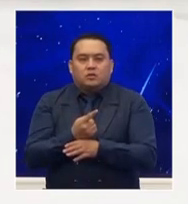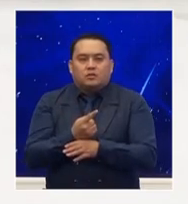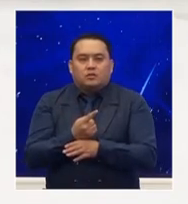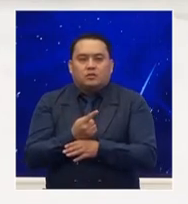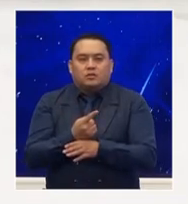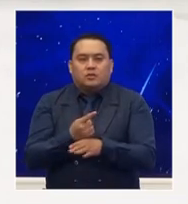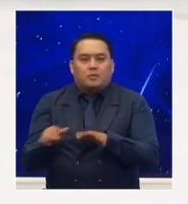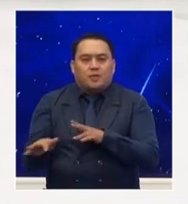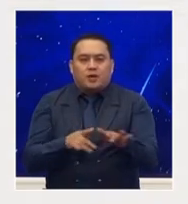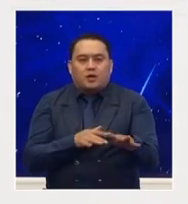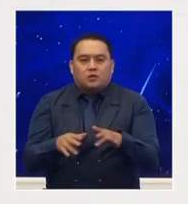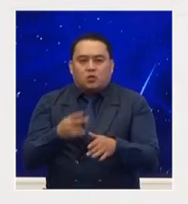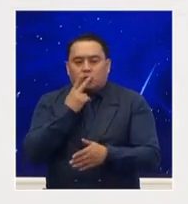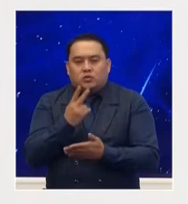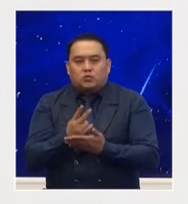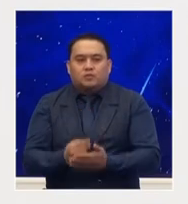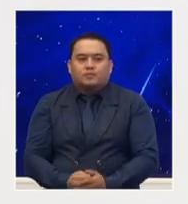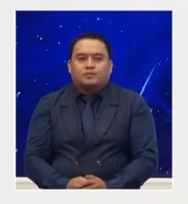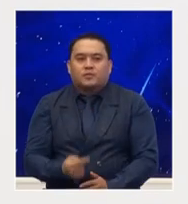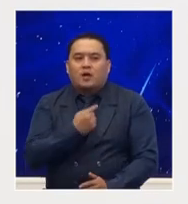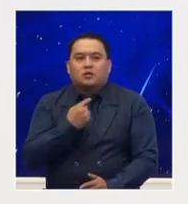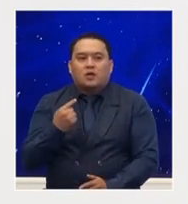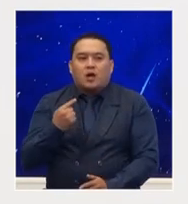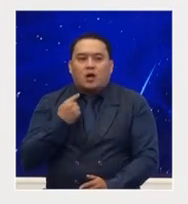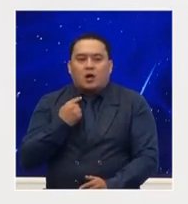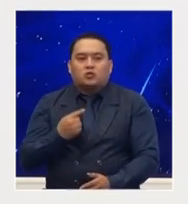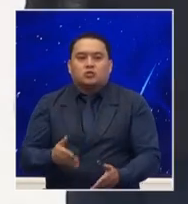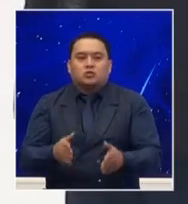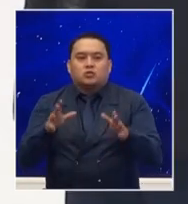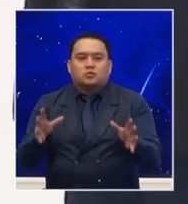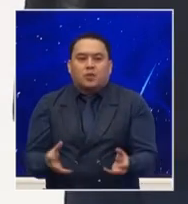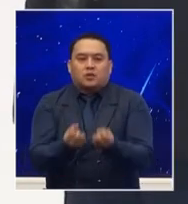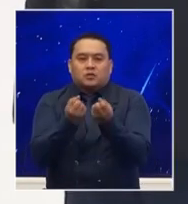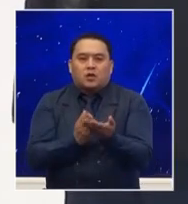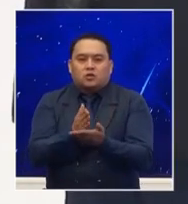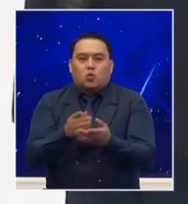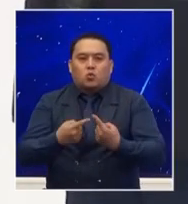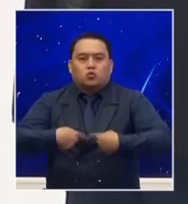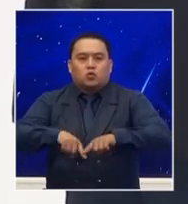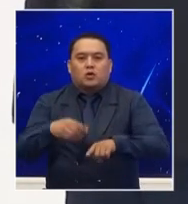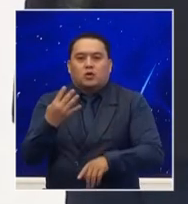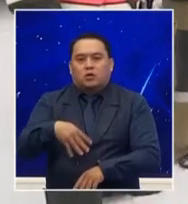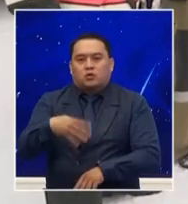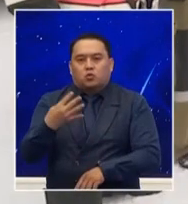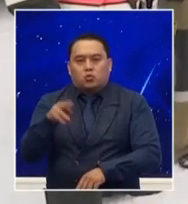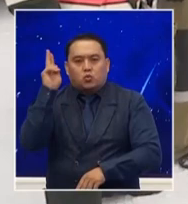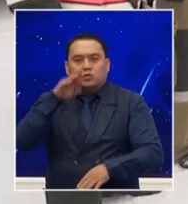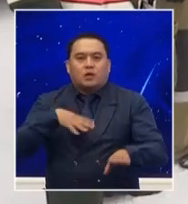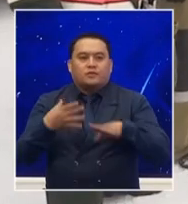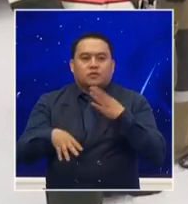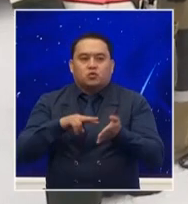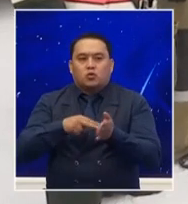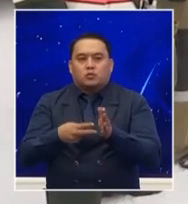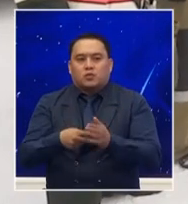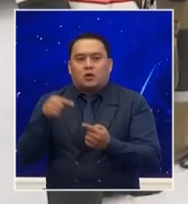біздің іс-әрекетімізді пысықтау. Жалпы талдықорғандық төтенше жағдай қызметкерлері 12 айда осы сынды 44 оқу жаттығу өткізген жылды